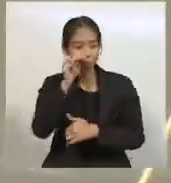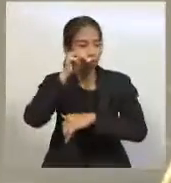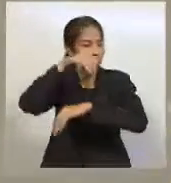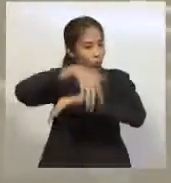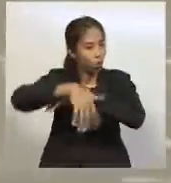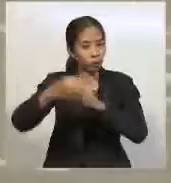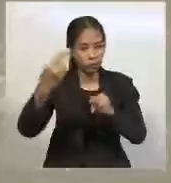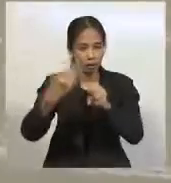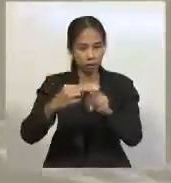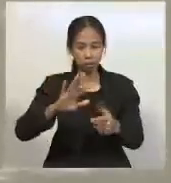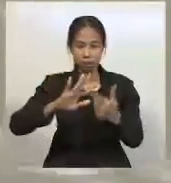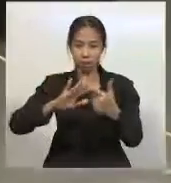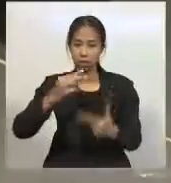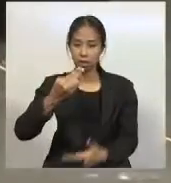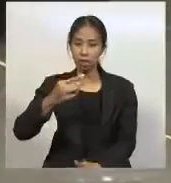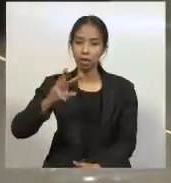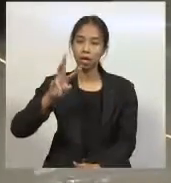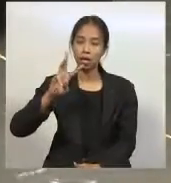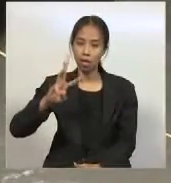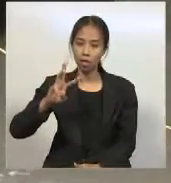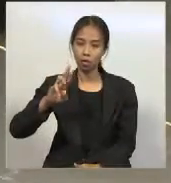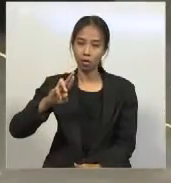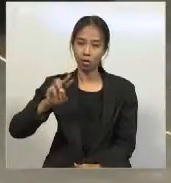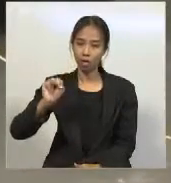พบว่าพระเนียดช้างซึ่งสร้างขึ้นตั้งแต่ปี